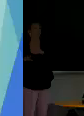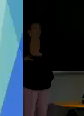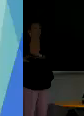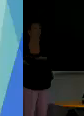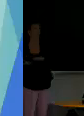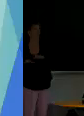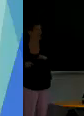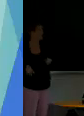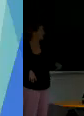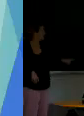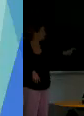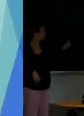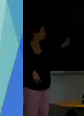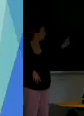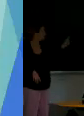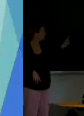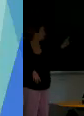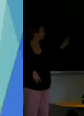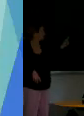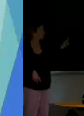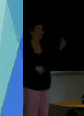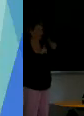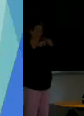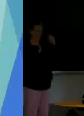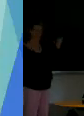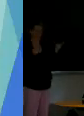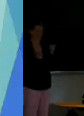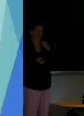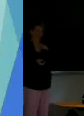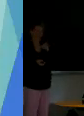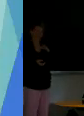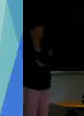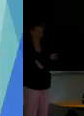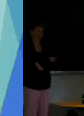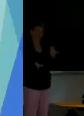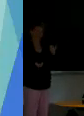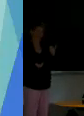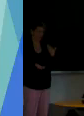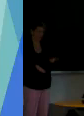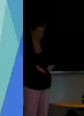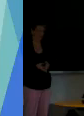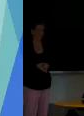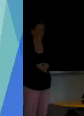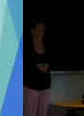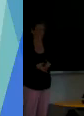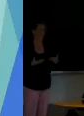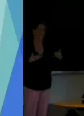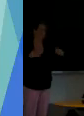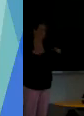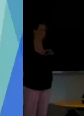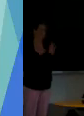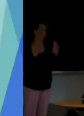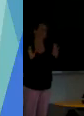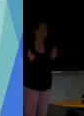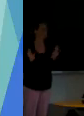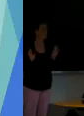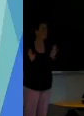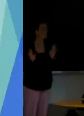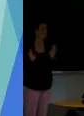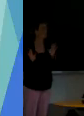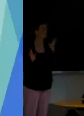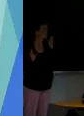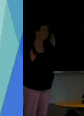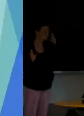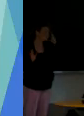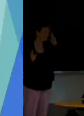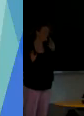quelli naturalmente relativi alla laurea che vi ho appena presentato. Con questo concludo, però vi ricordo